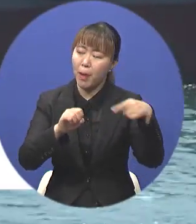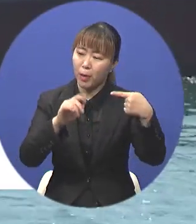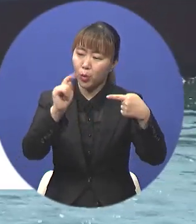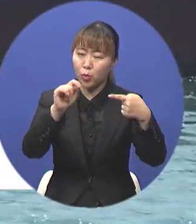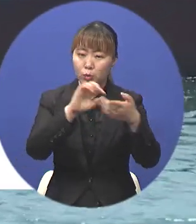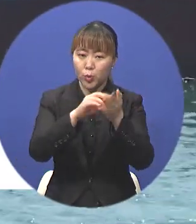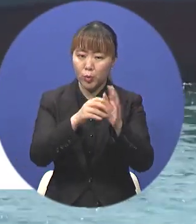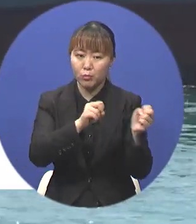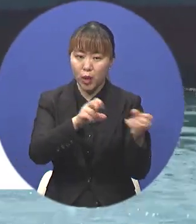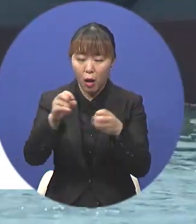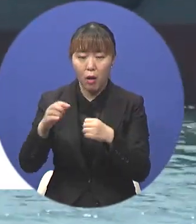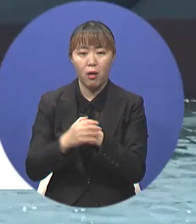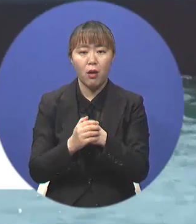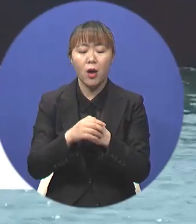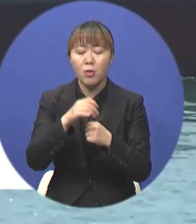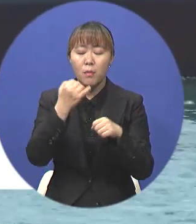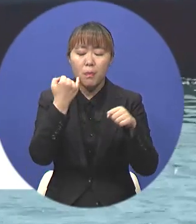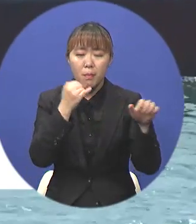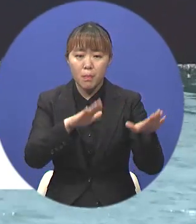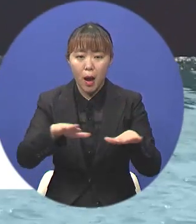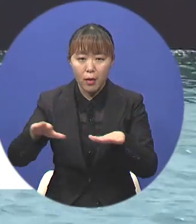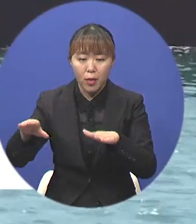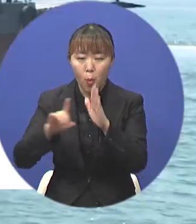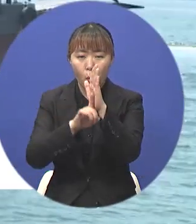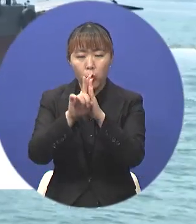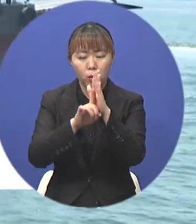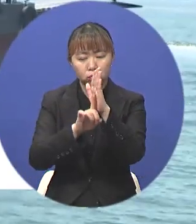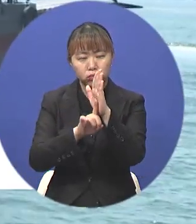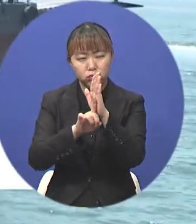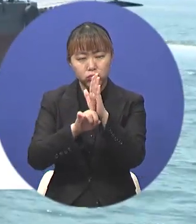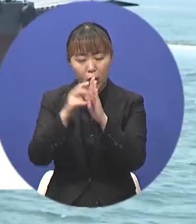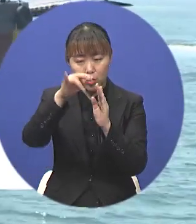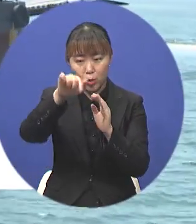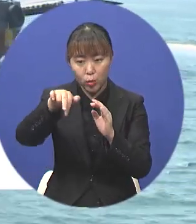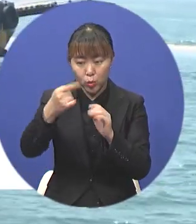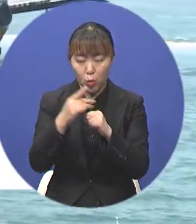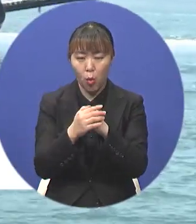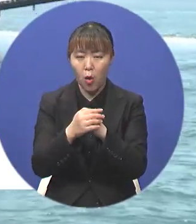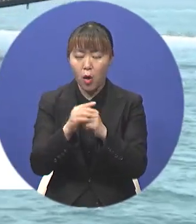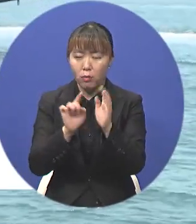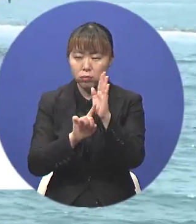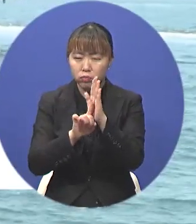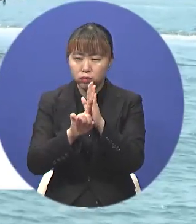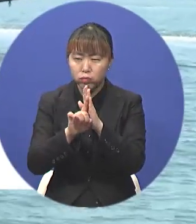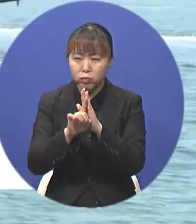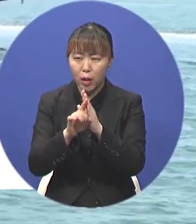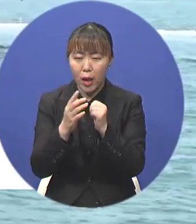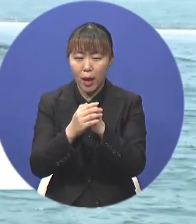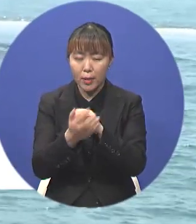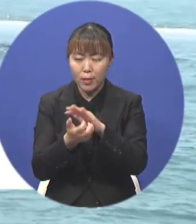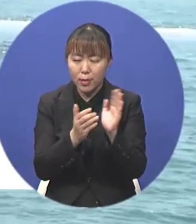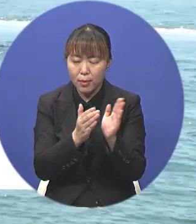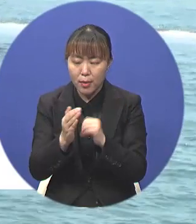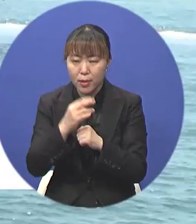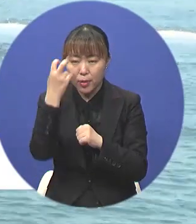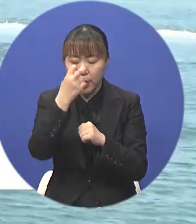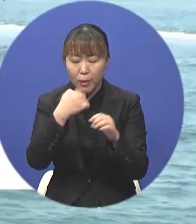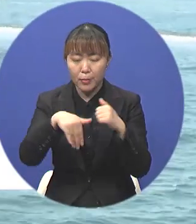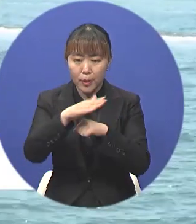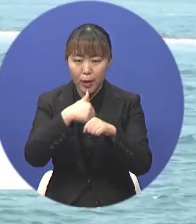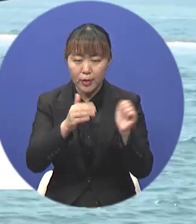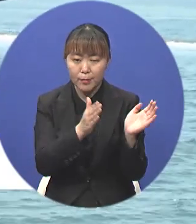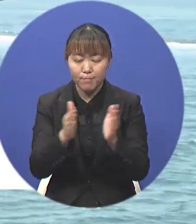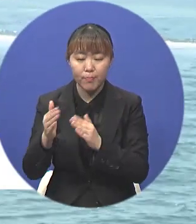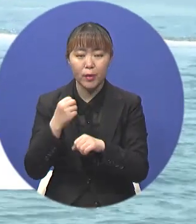시는 폭염 때문에 해수 온도가 높아지자 적조, 고수온 대비 재해 대책 상황실을 가동하고 양식